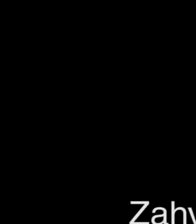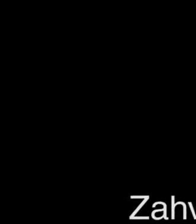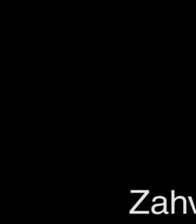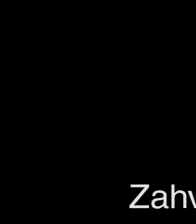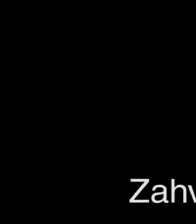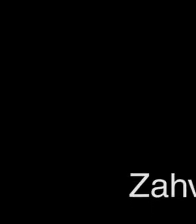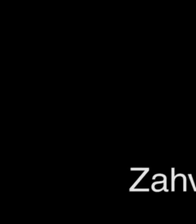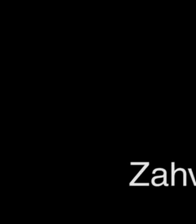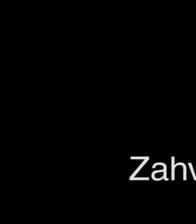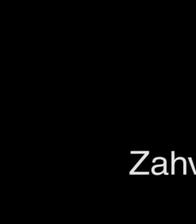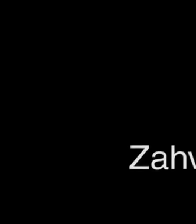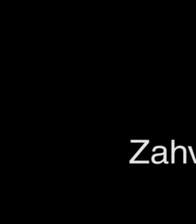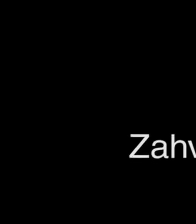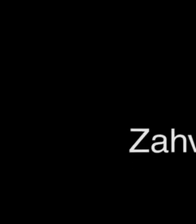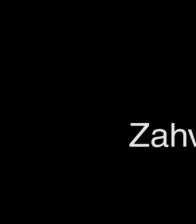Maurica